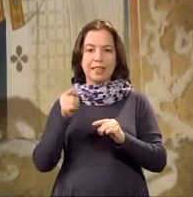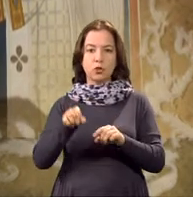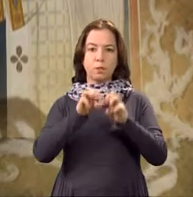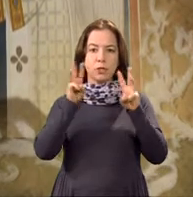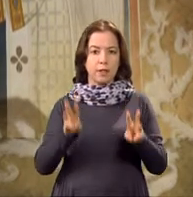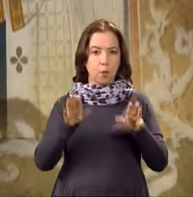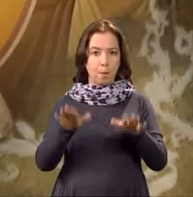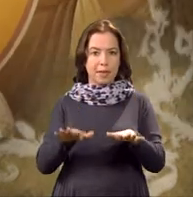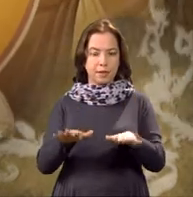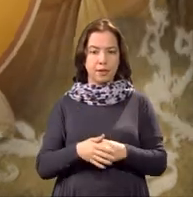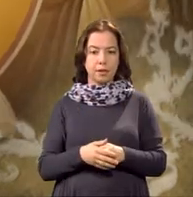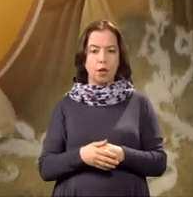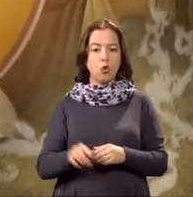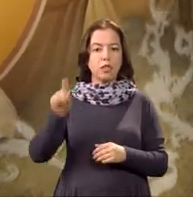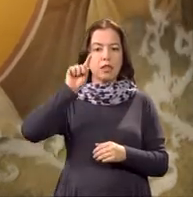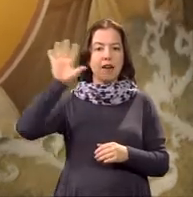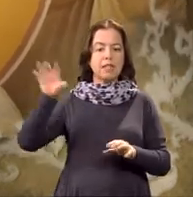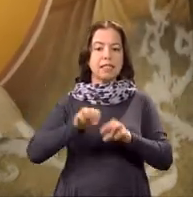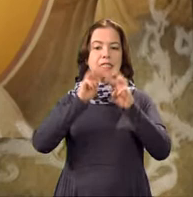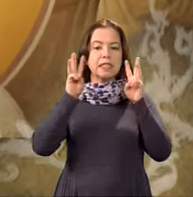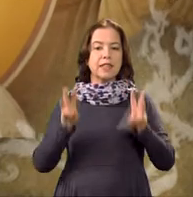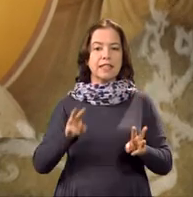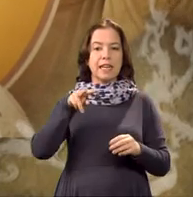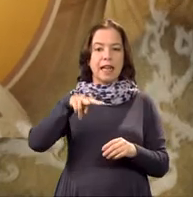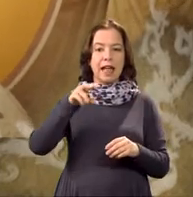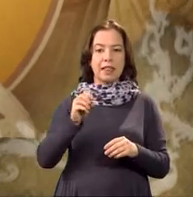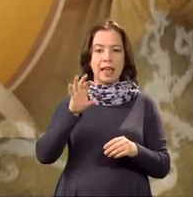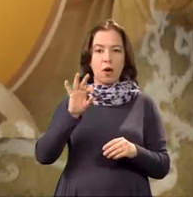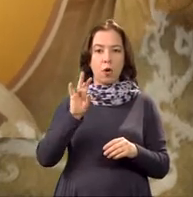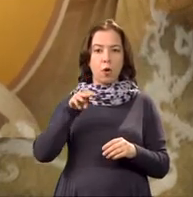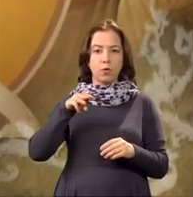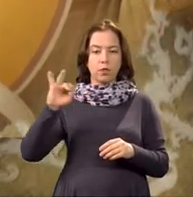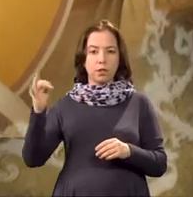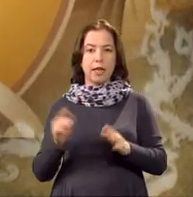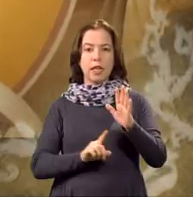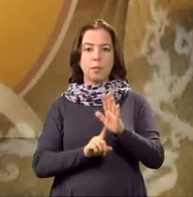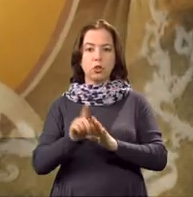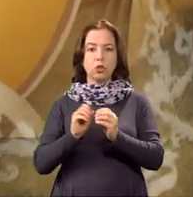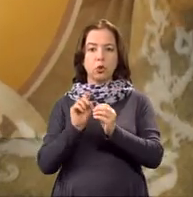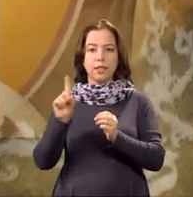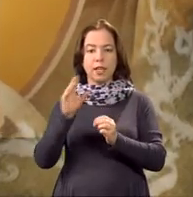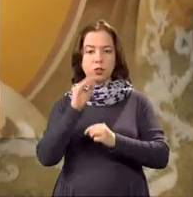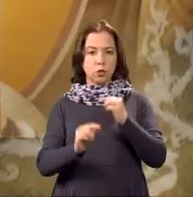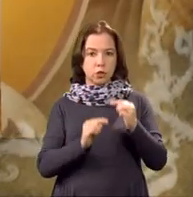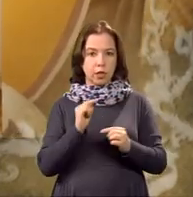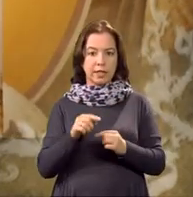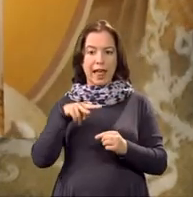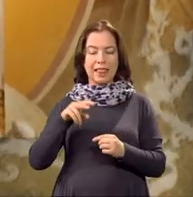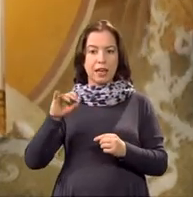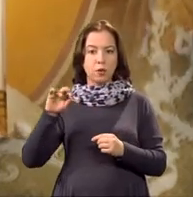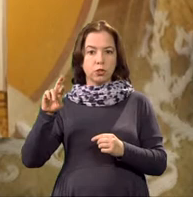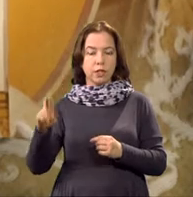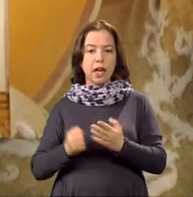святому місці. Уславлений святитель Леонтій. На початку 11 століття